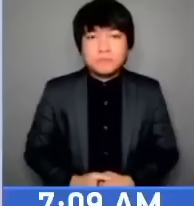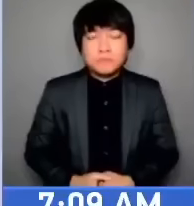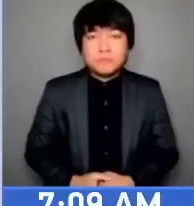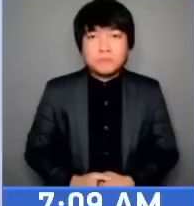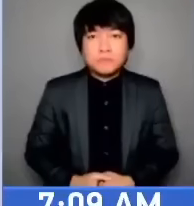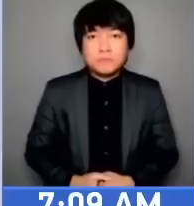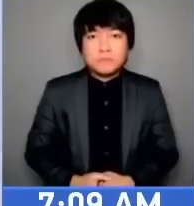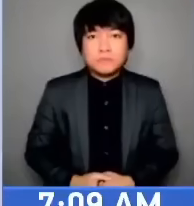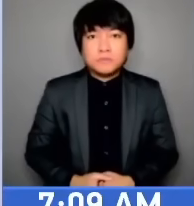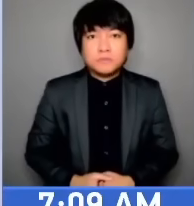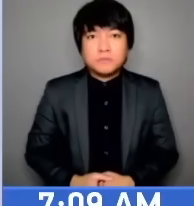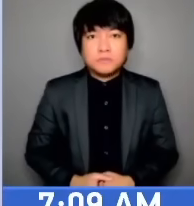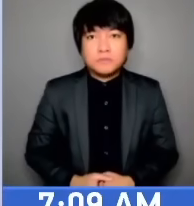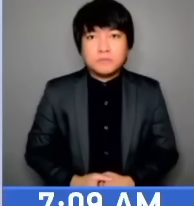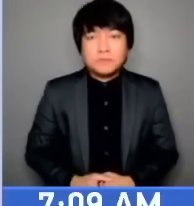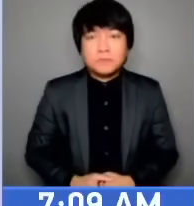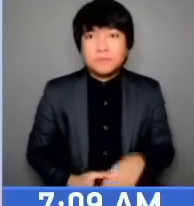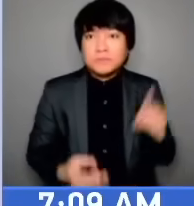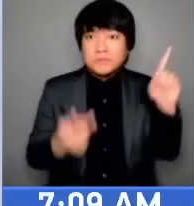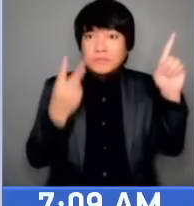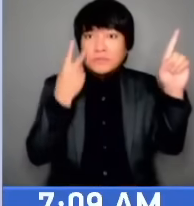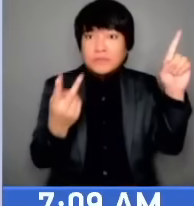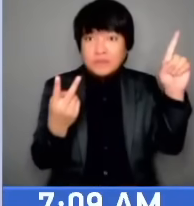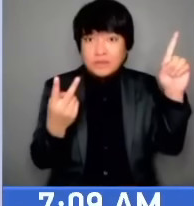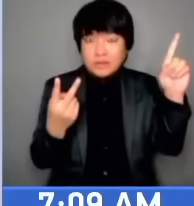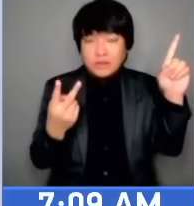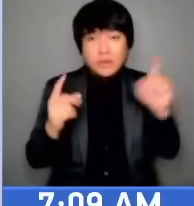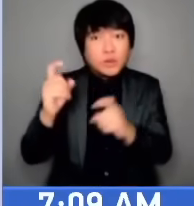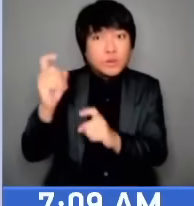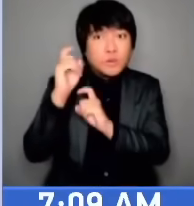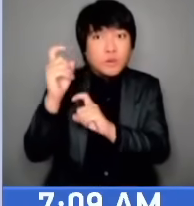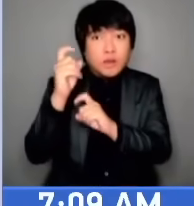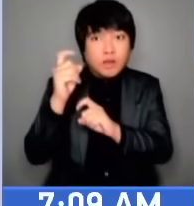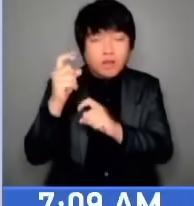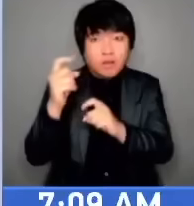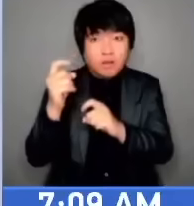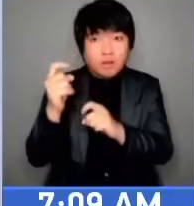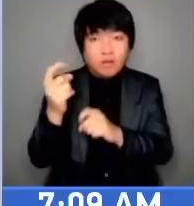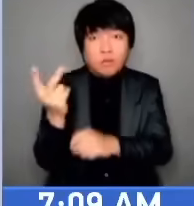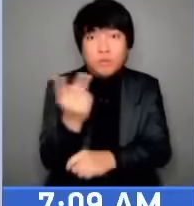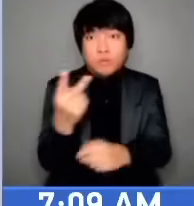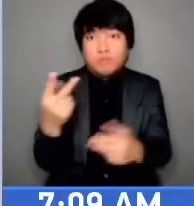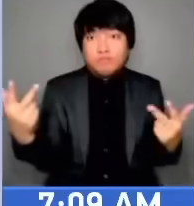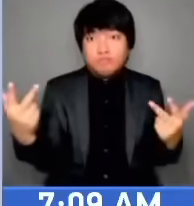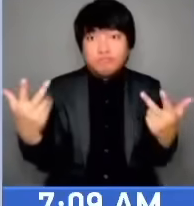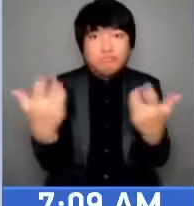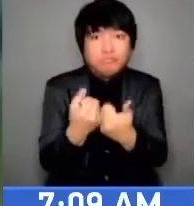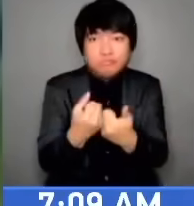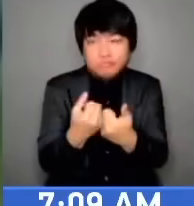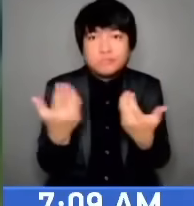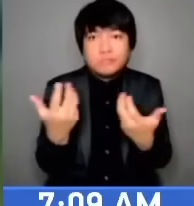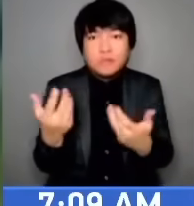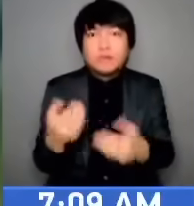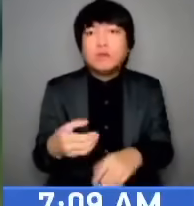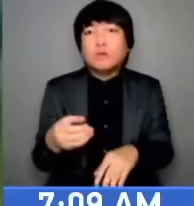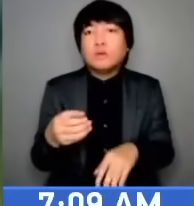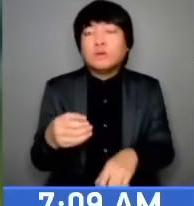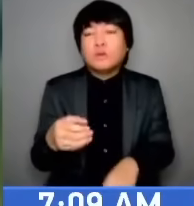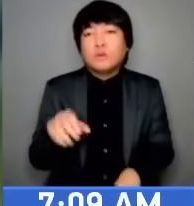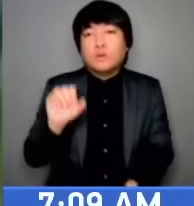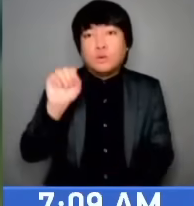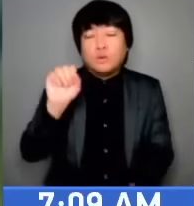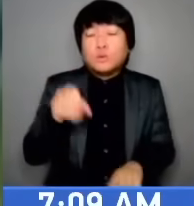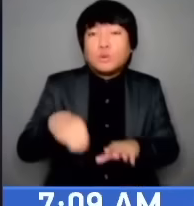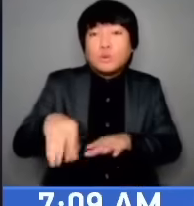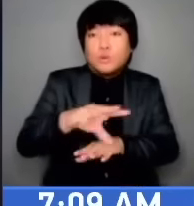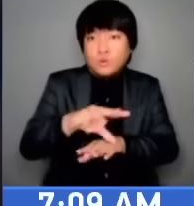Kita sa CCTV ang salpukan ng dalawang truck sa Barangay Ginlahon sa Sorsogon City. Ayon sa mga otoridad, nasa kabilang linya na ang